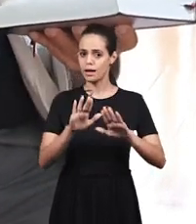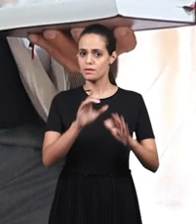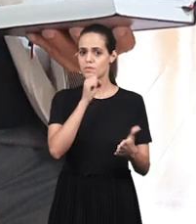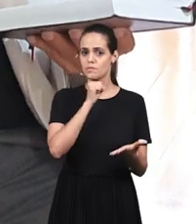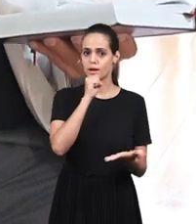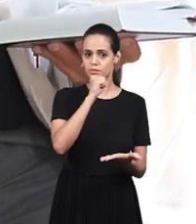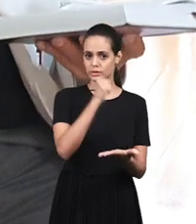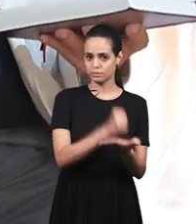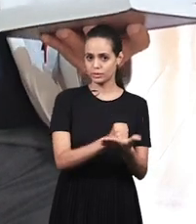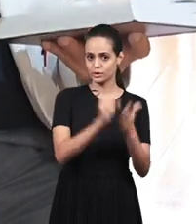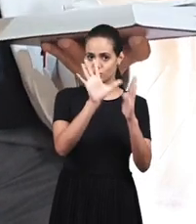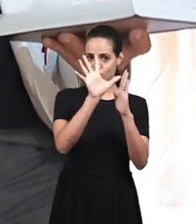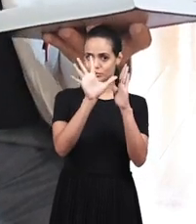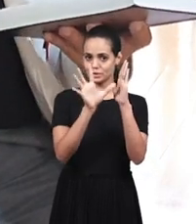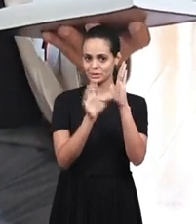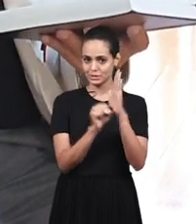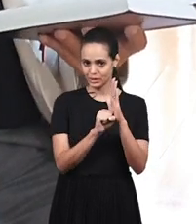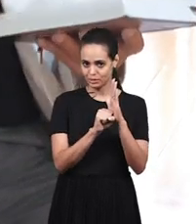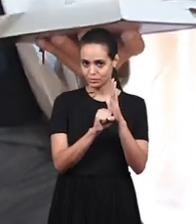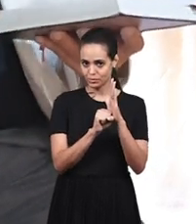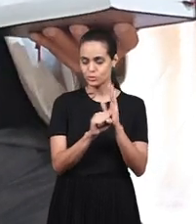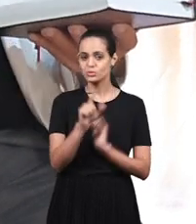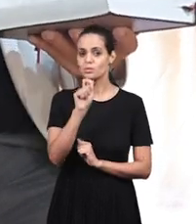Ветхом Завете